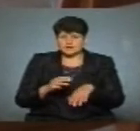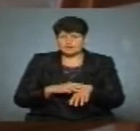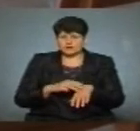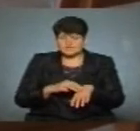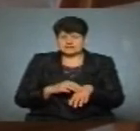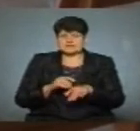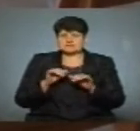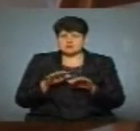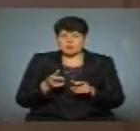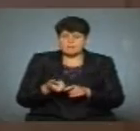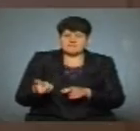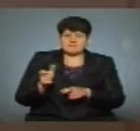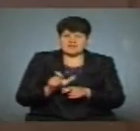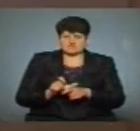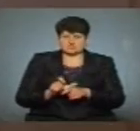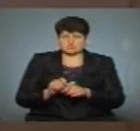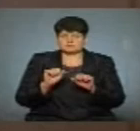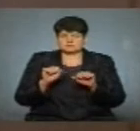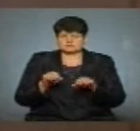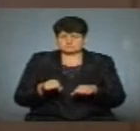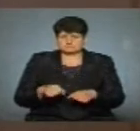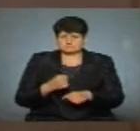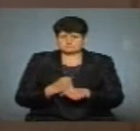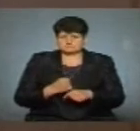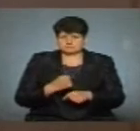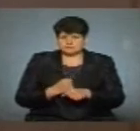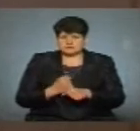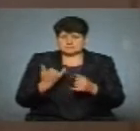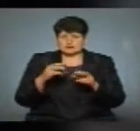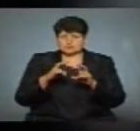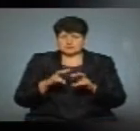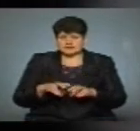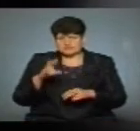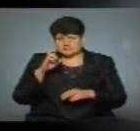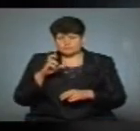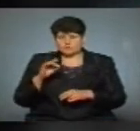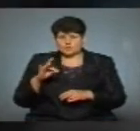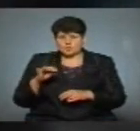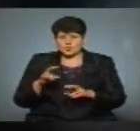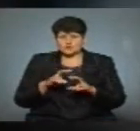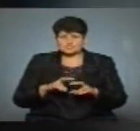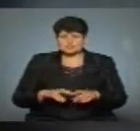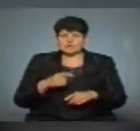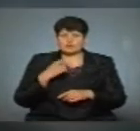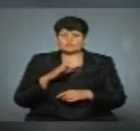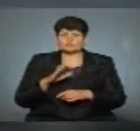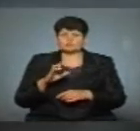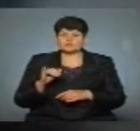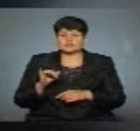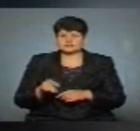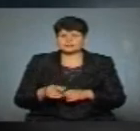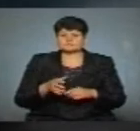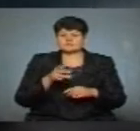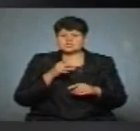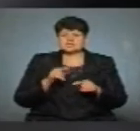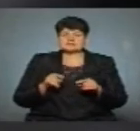про перевищення патрульними Тернополя службових повноважень наразі розглядає Державне бюро розслідувань, каже Володимир Букатка. За його словами, під